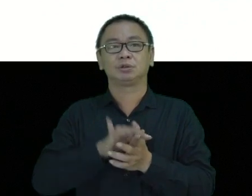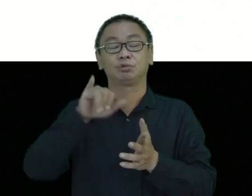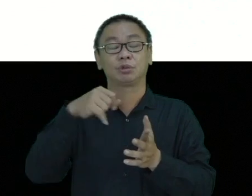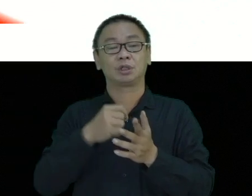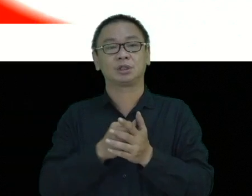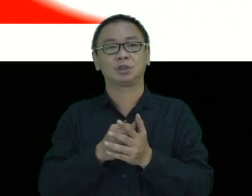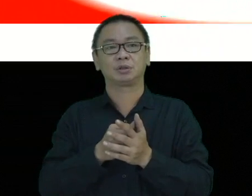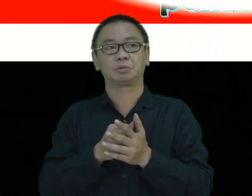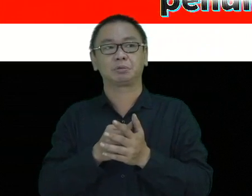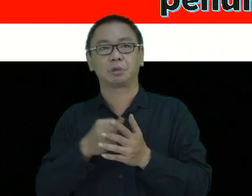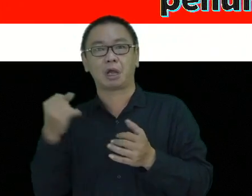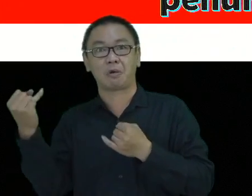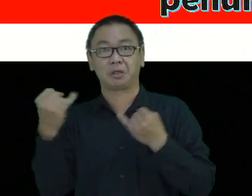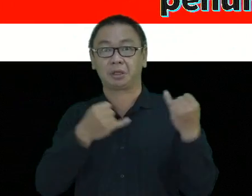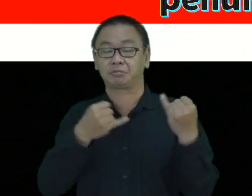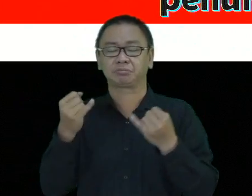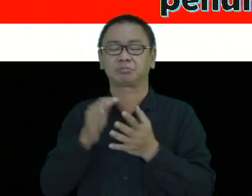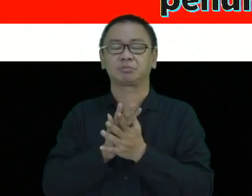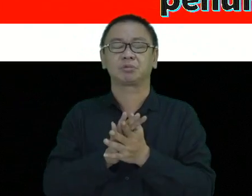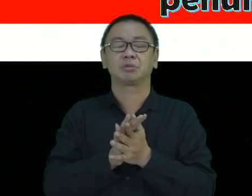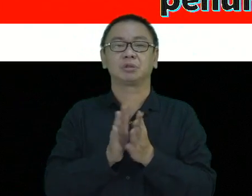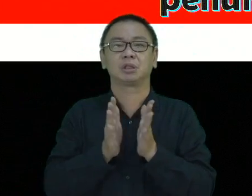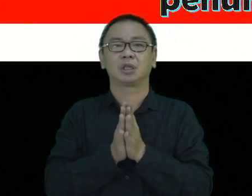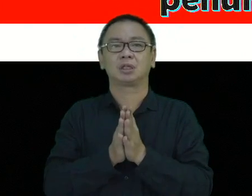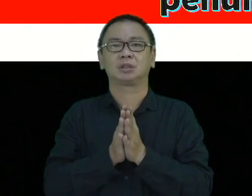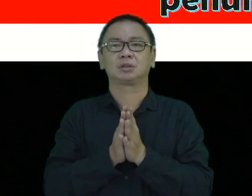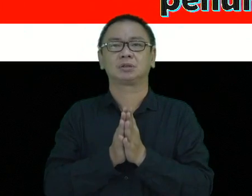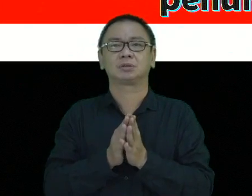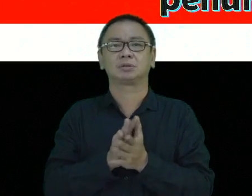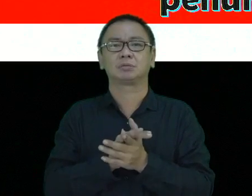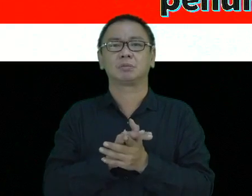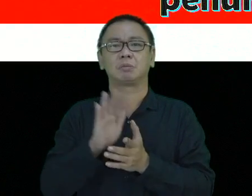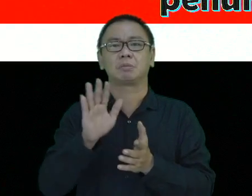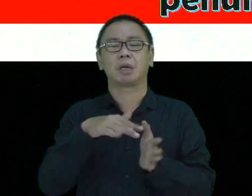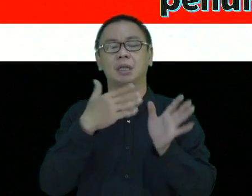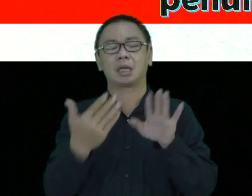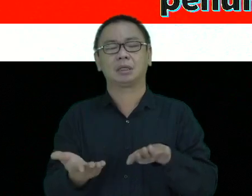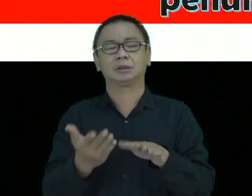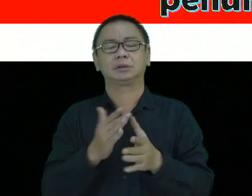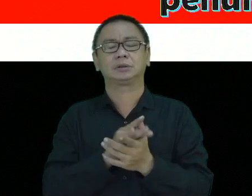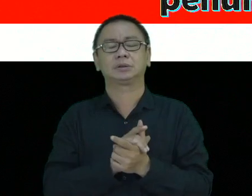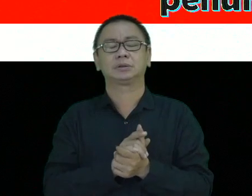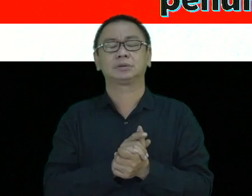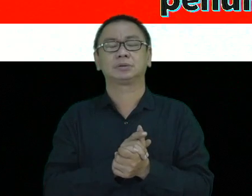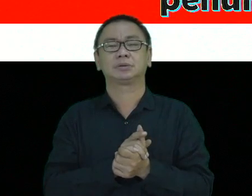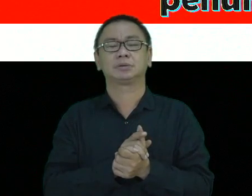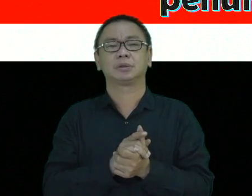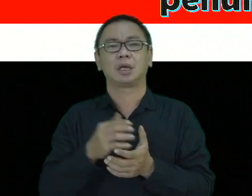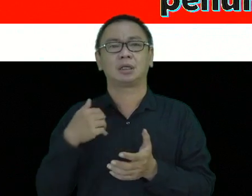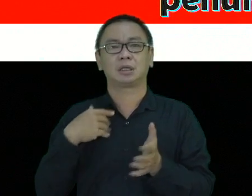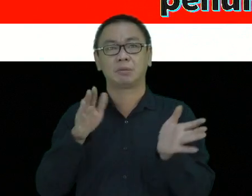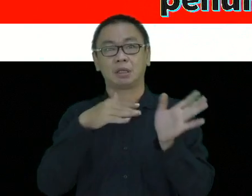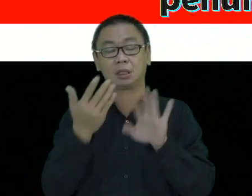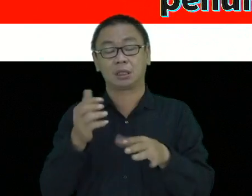dipertentangkan atau diperlawankan dengan ya mati. Ya, adapun kematian di